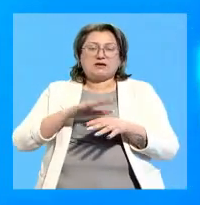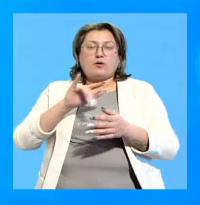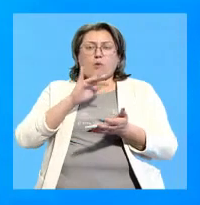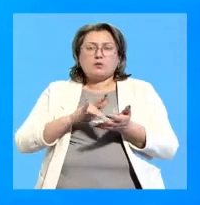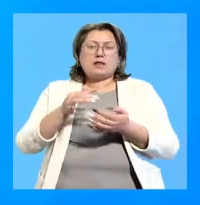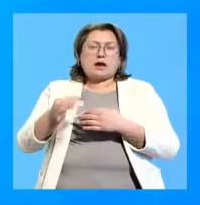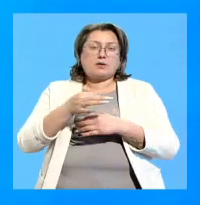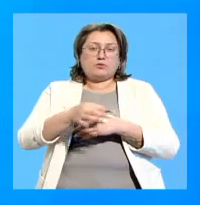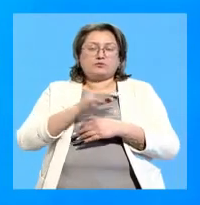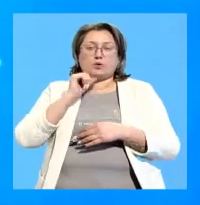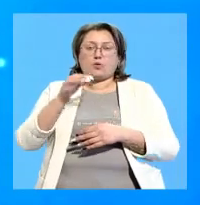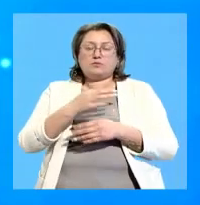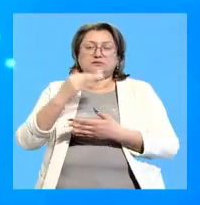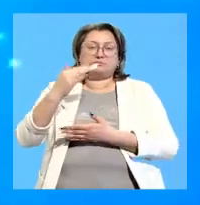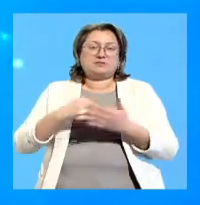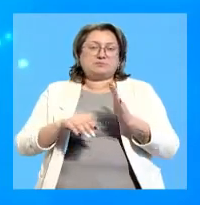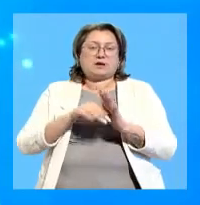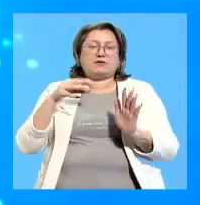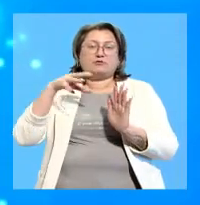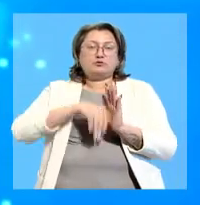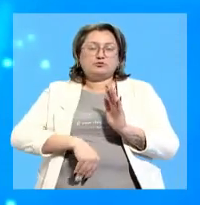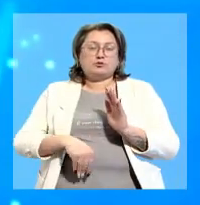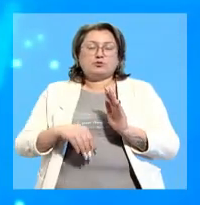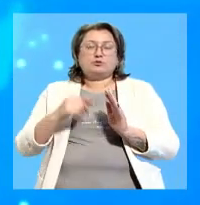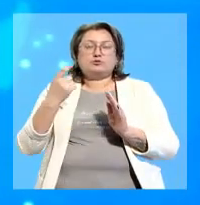өтті. Қостанай облысында сайлаушылар тізіміне